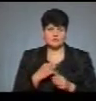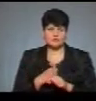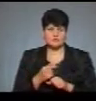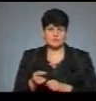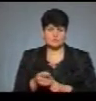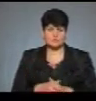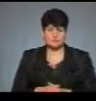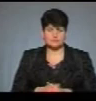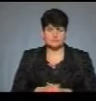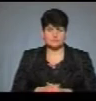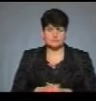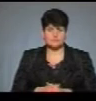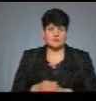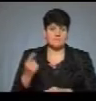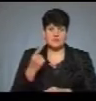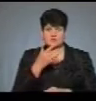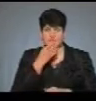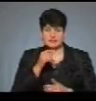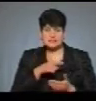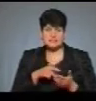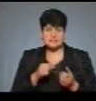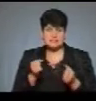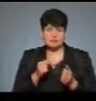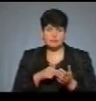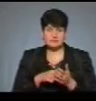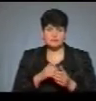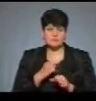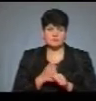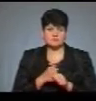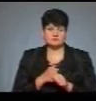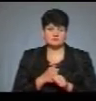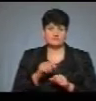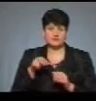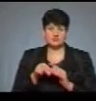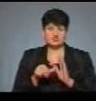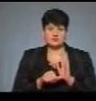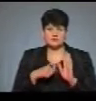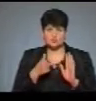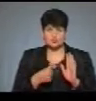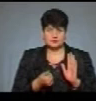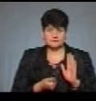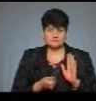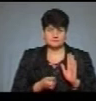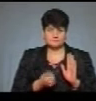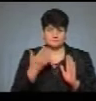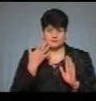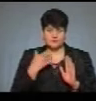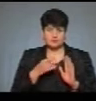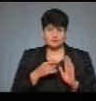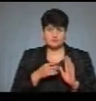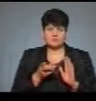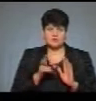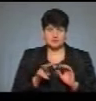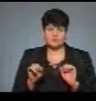Тернополі? Дивіться, перше файне зимове містечко ми з командою почали робити у 2016 році, коли якраз прийшли в